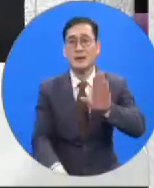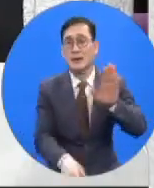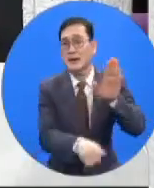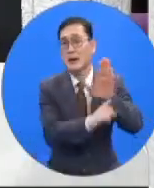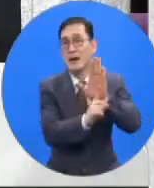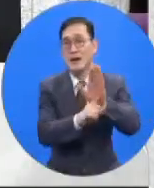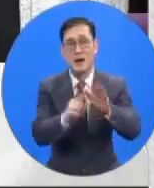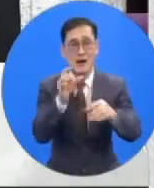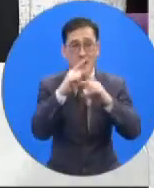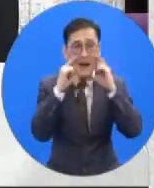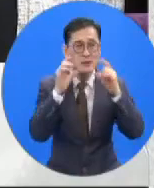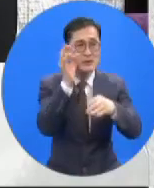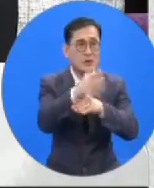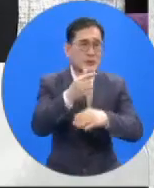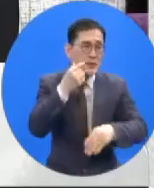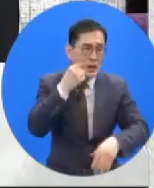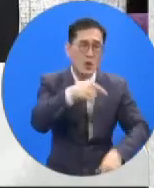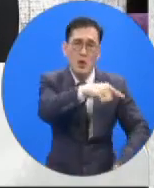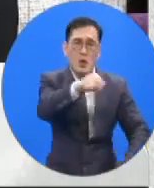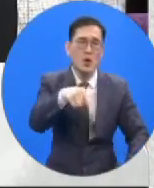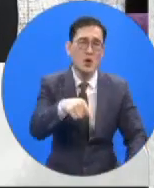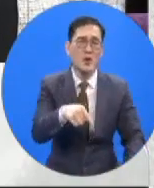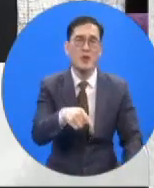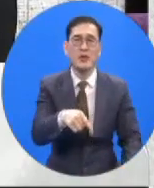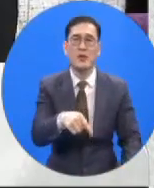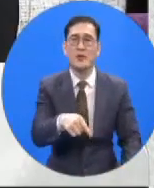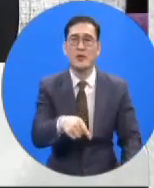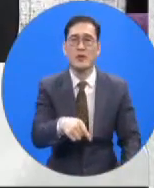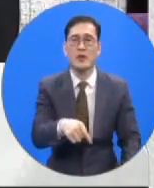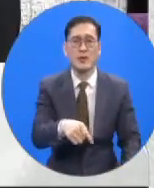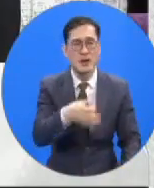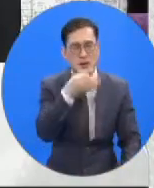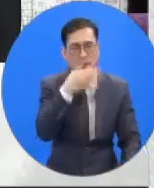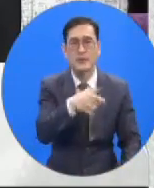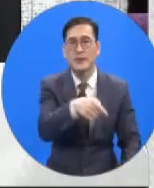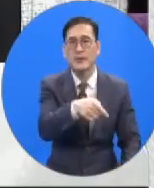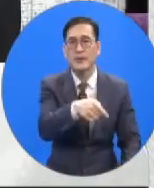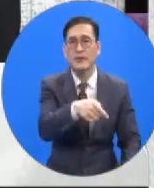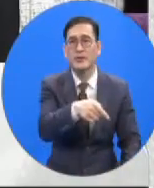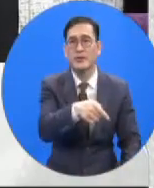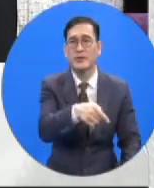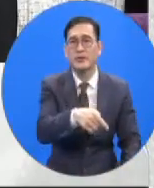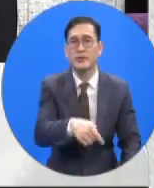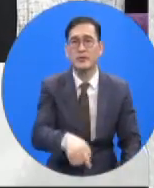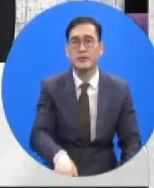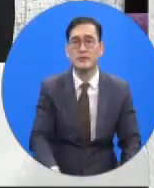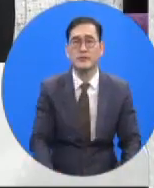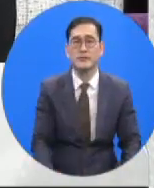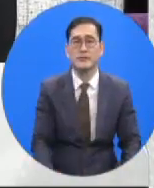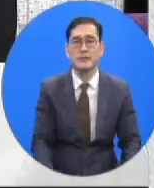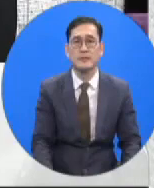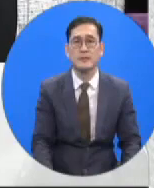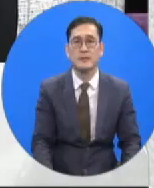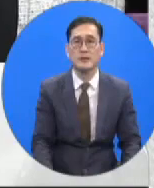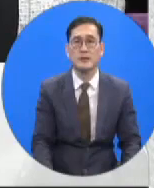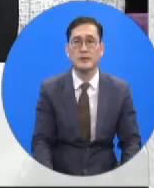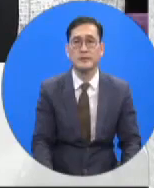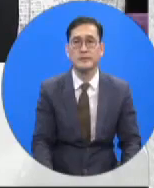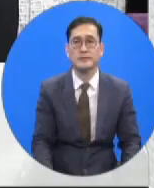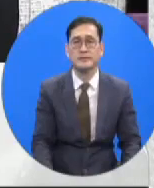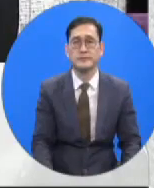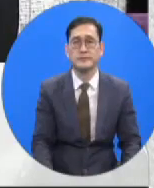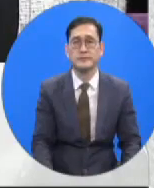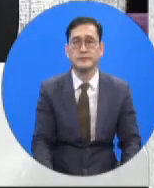있다고 탄탄하고 이거든요 정작 필요한 사람들에게 갈 마스크가 사라져 있고 필요하거나 필요하지 않거나 똑같이 예쁜 기분